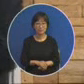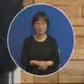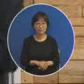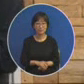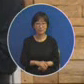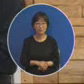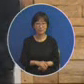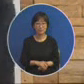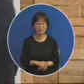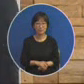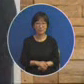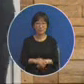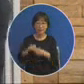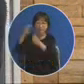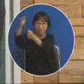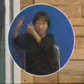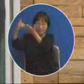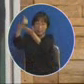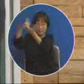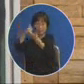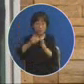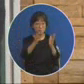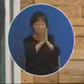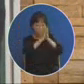세계에서 가장 지혜 있는